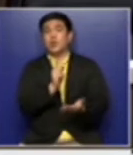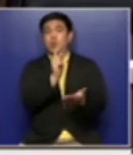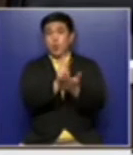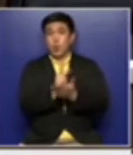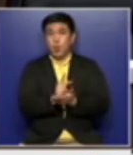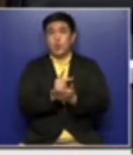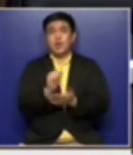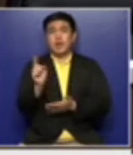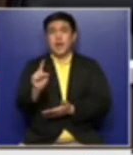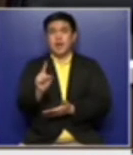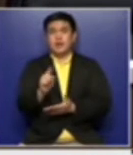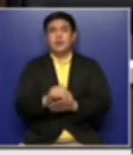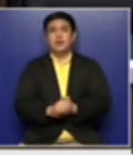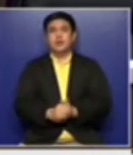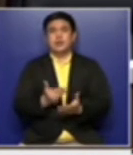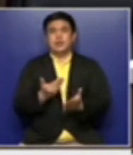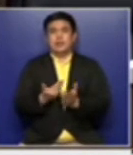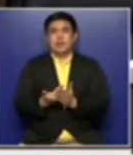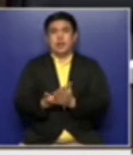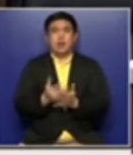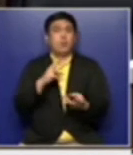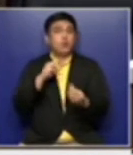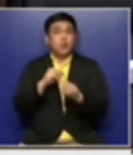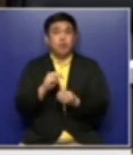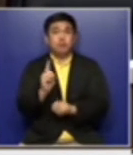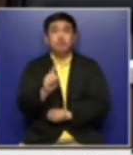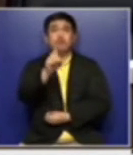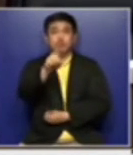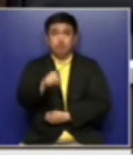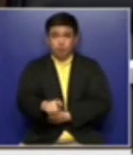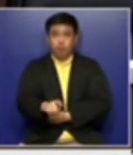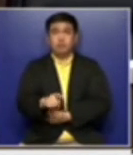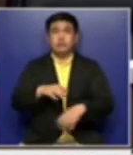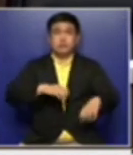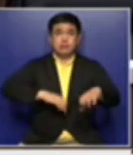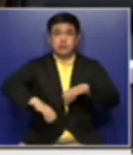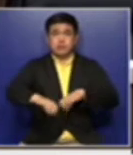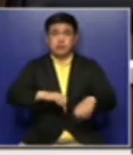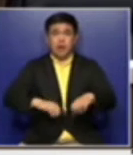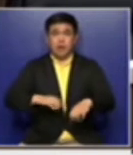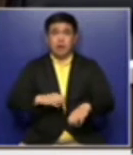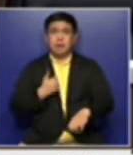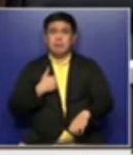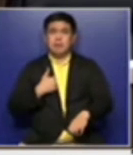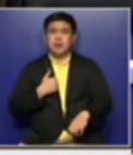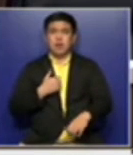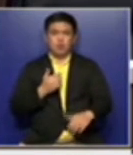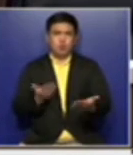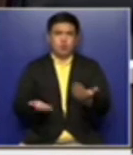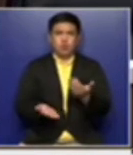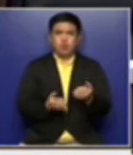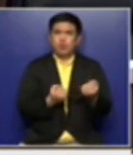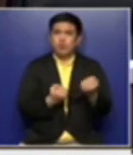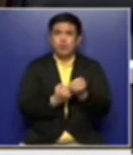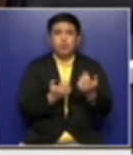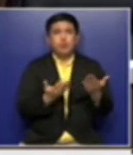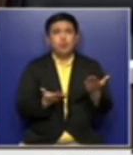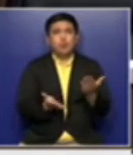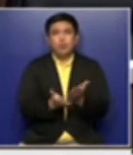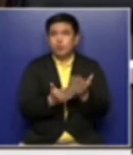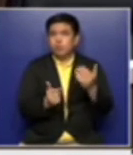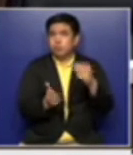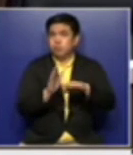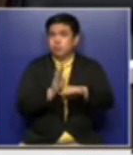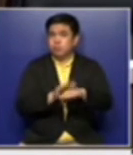ยการขาดดุลงบประมาณที่เหมาะสมก็ถือว่าเป็นการจัดงบประมาณที่มีลักษณะกระตุ้นเศรษฐกิจให้ความเจริญเติ